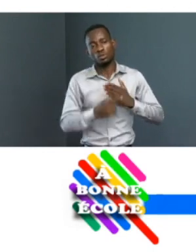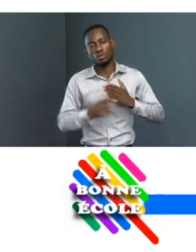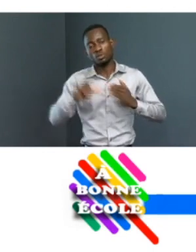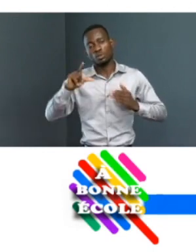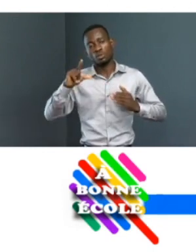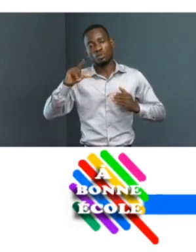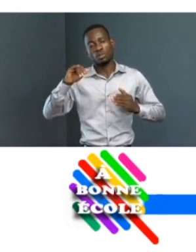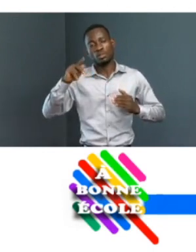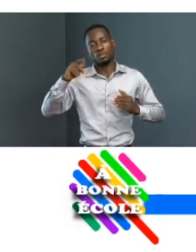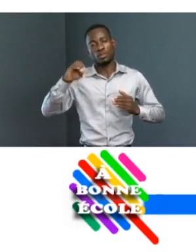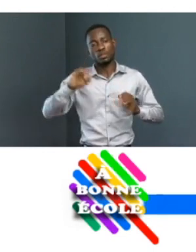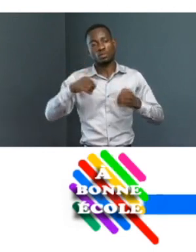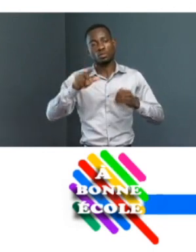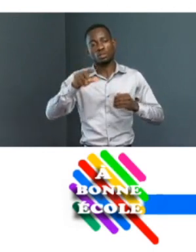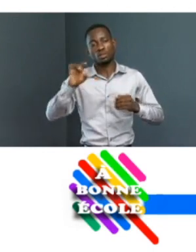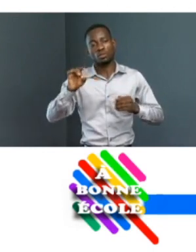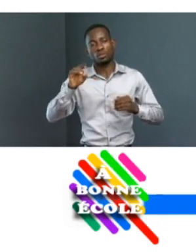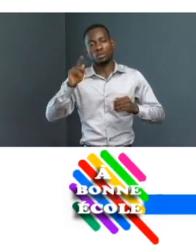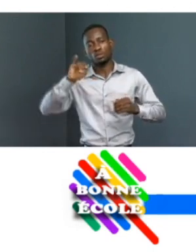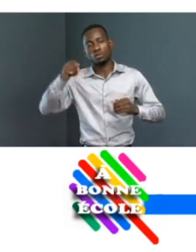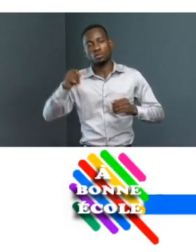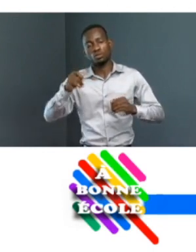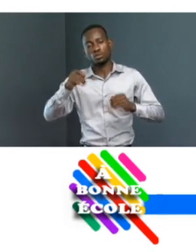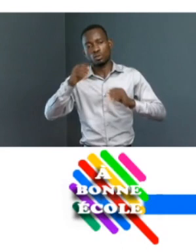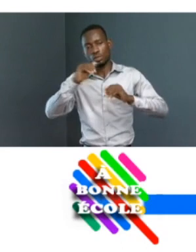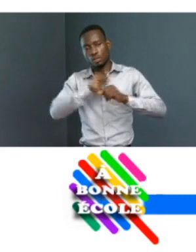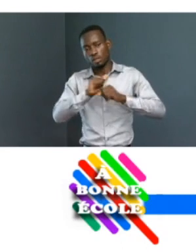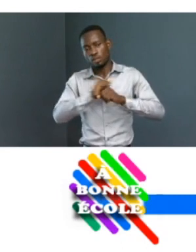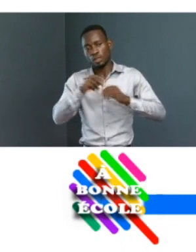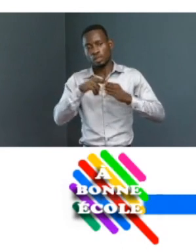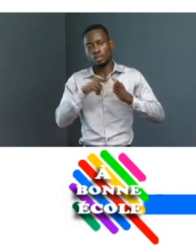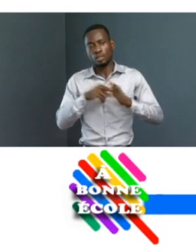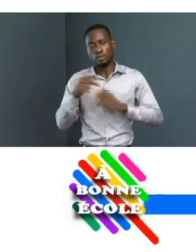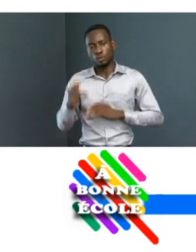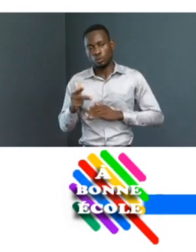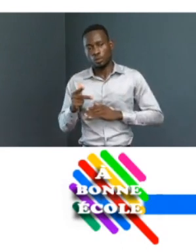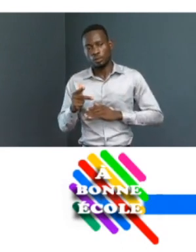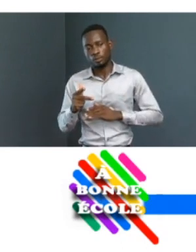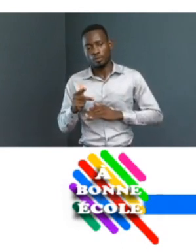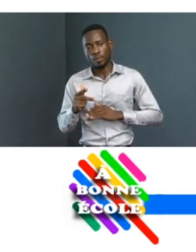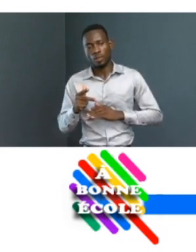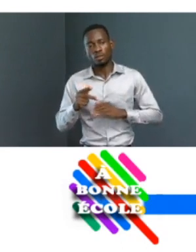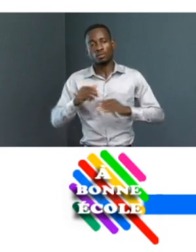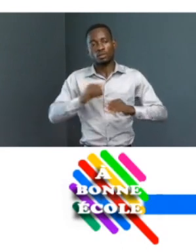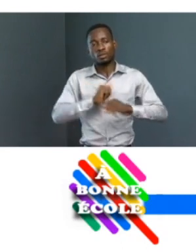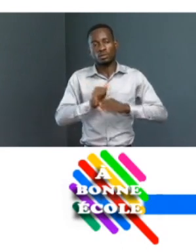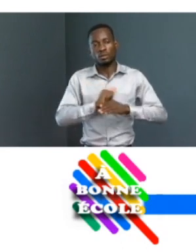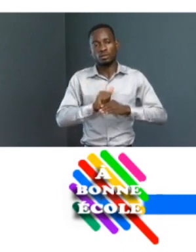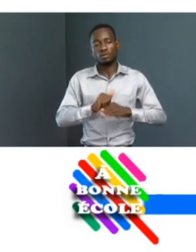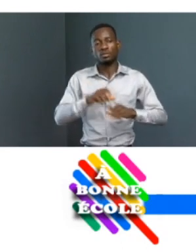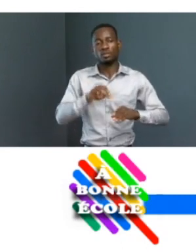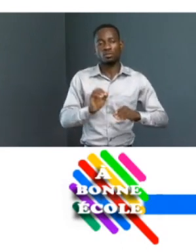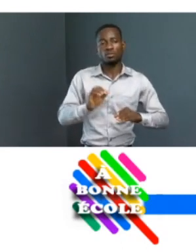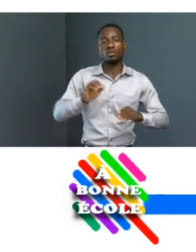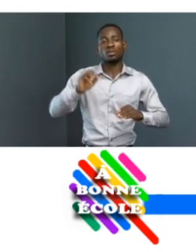kJ. Donc, nous allons appliquer la règle de 3. Lorsque vous appliquez la règle de 3, vous allez trouver la masse M qui est égale